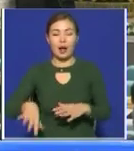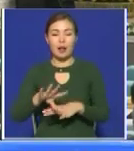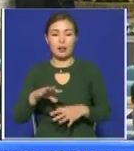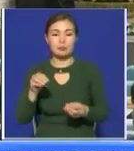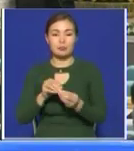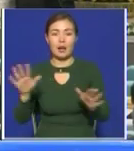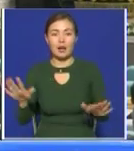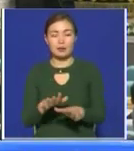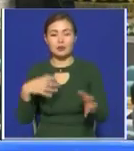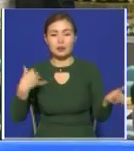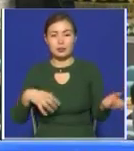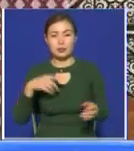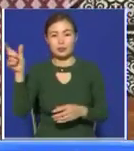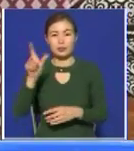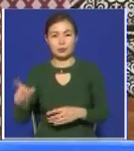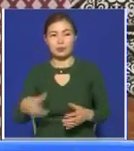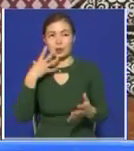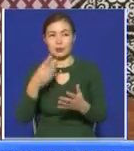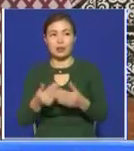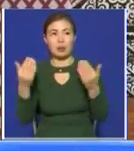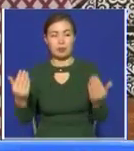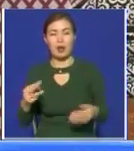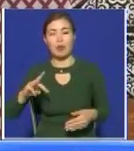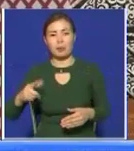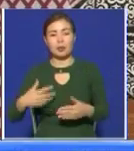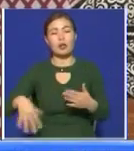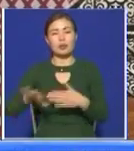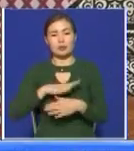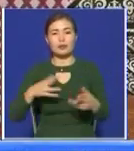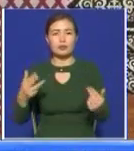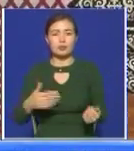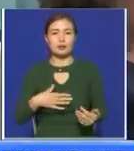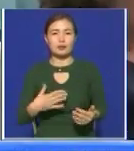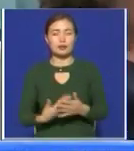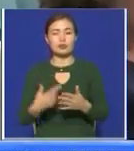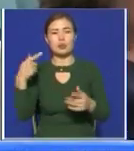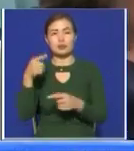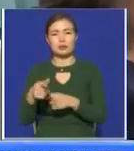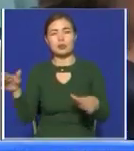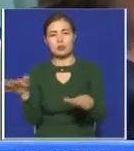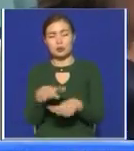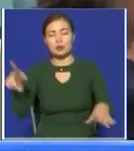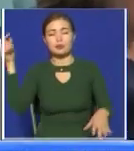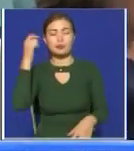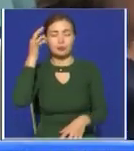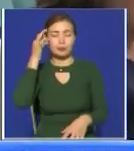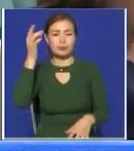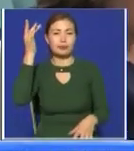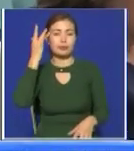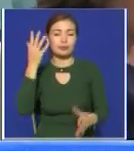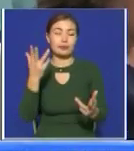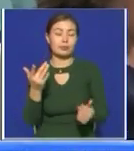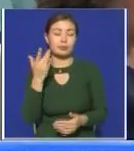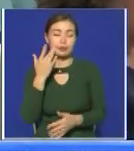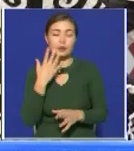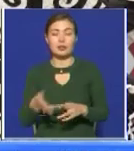қалыптасқан ән мен жыр күй мектебі бар өңір. Маңғыстау десе халықтың көкейіне алдымен жеті қырдан ән асырған жеті қайқының есімі оралады. Дәстүрлі